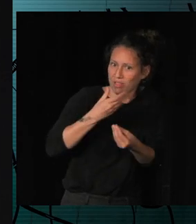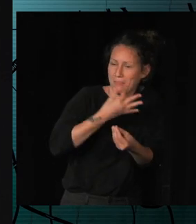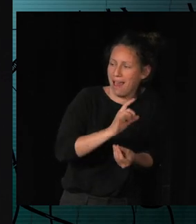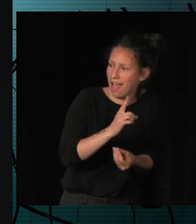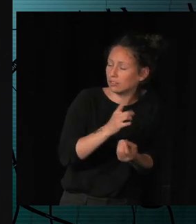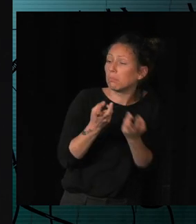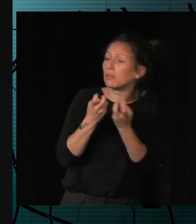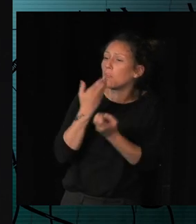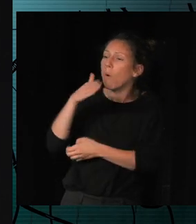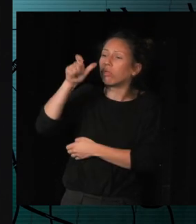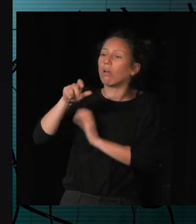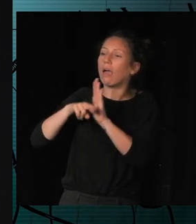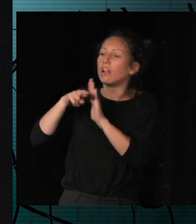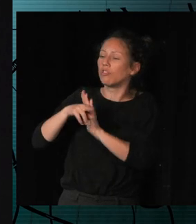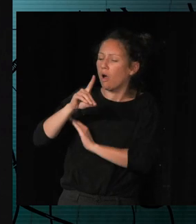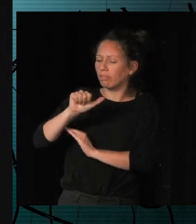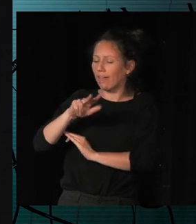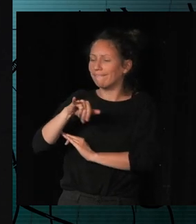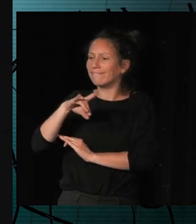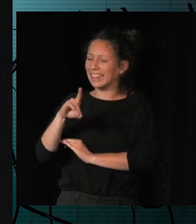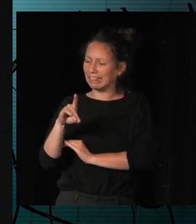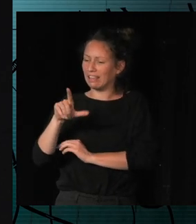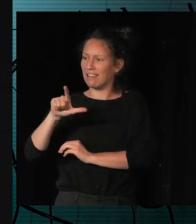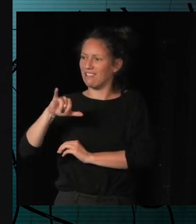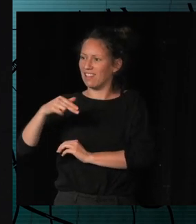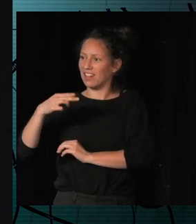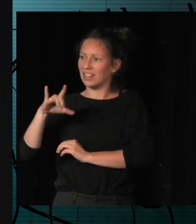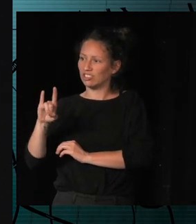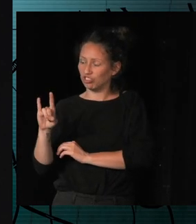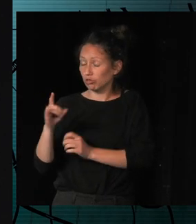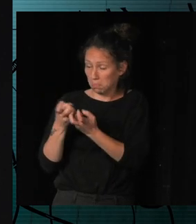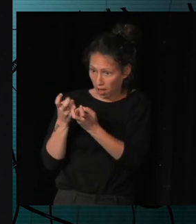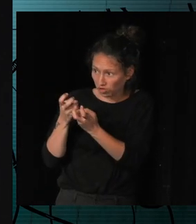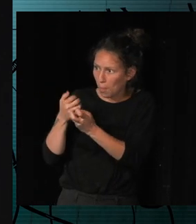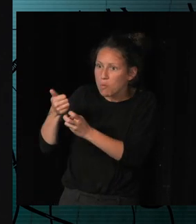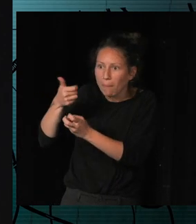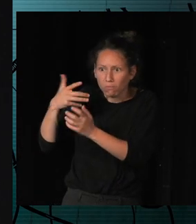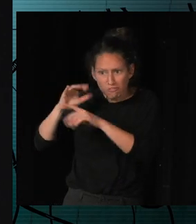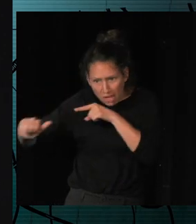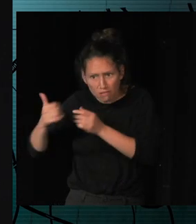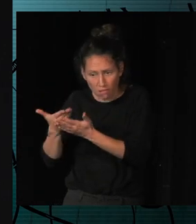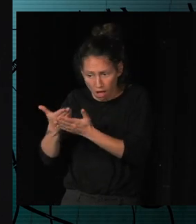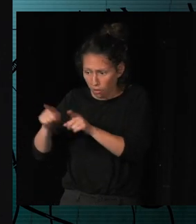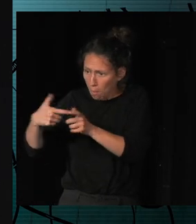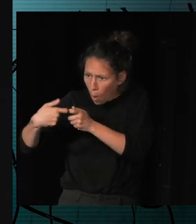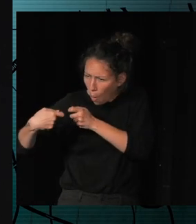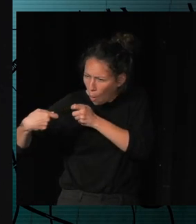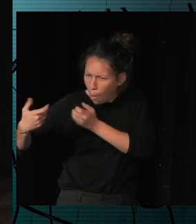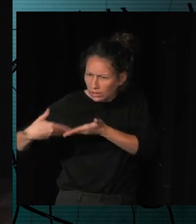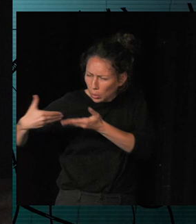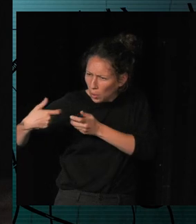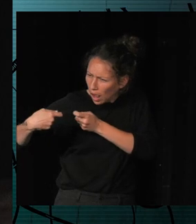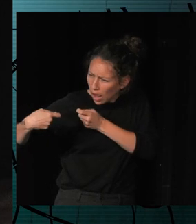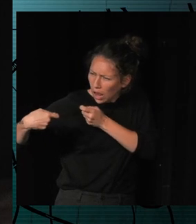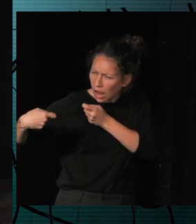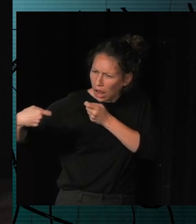plus moin grand public là forcément quand on a besoin d'avoir des rentrées d'argent avait coûté 50 million c'est énorme pour un film d'horreur à l'époque